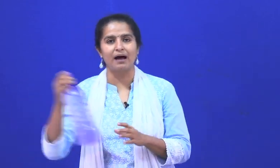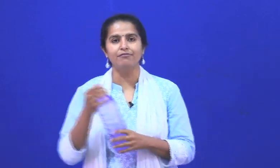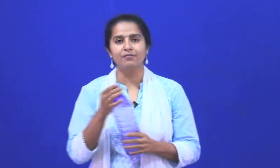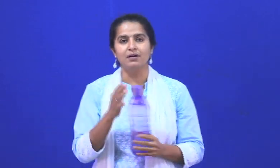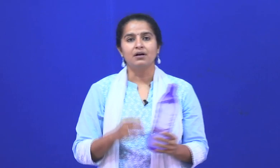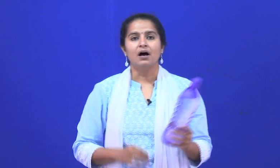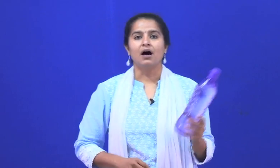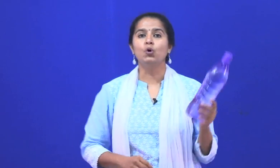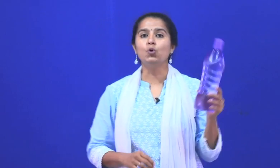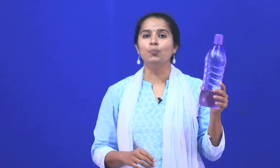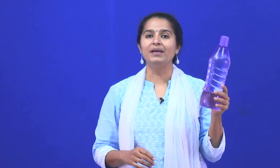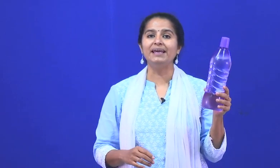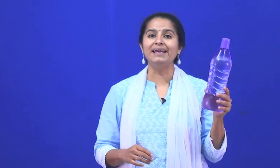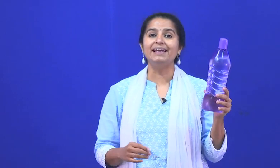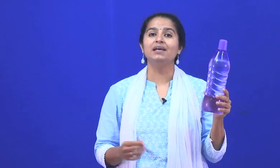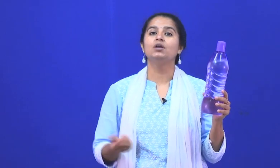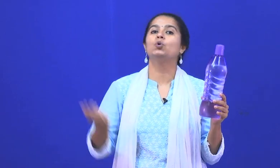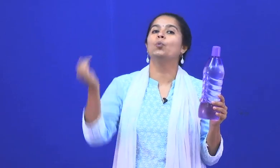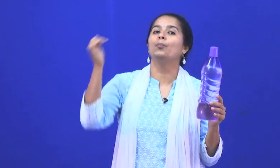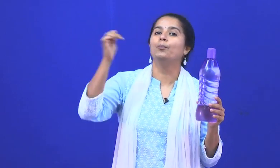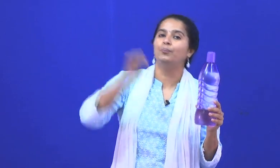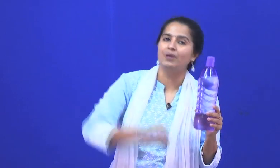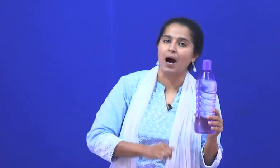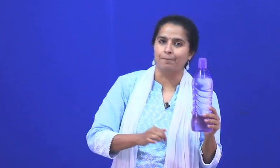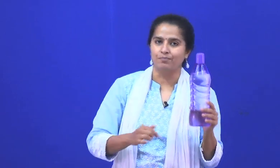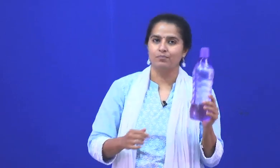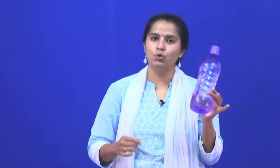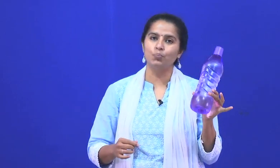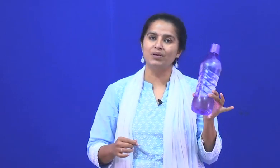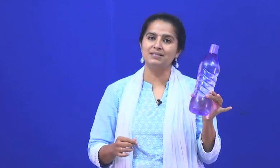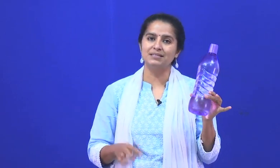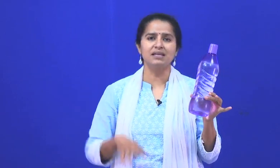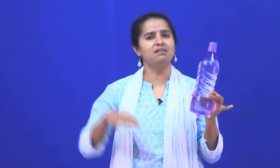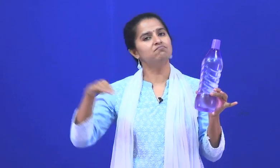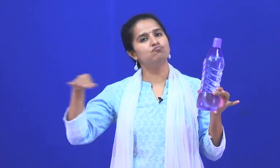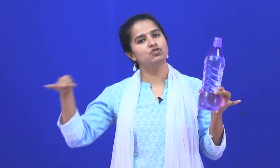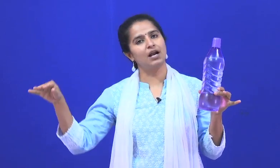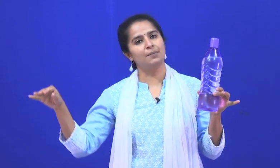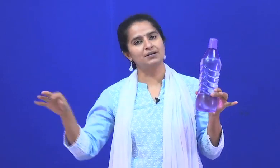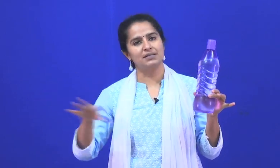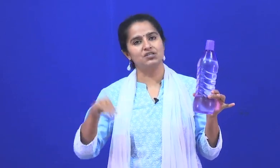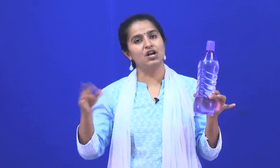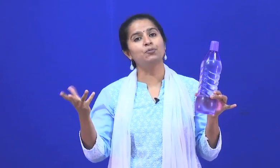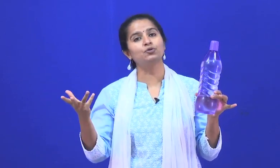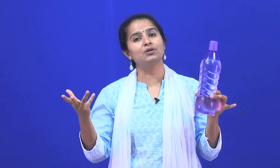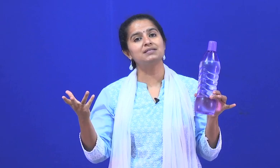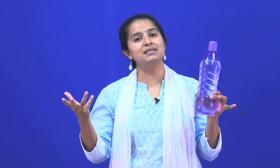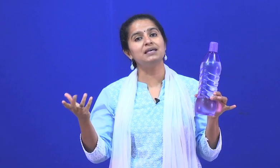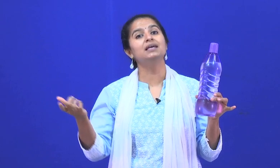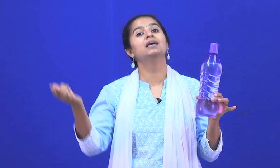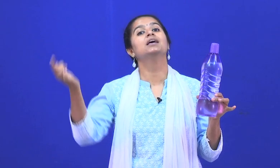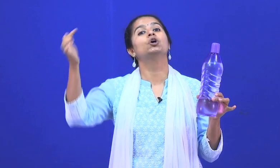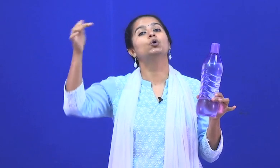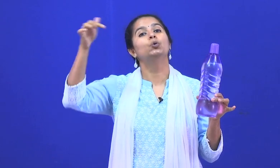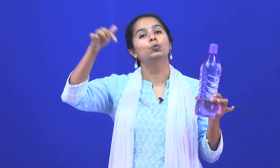feminine, we have kupi, kupyam. Kupi asti, jalam asti. Jalam kutra